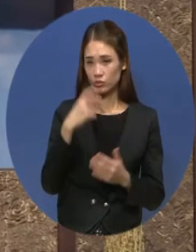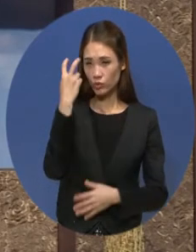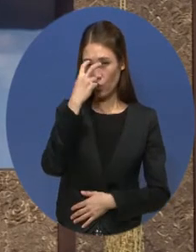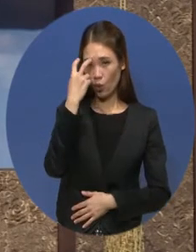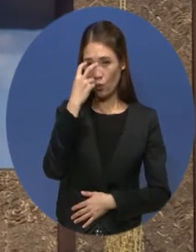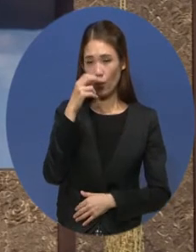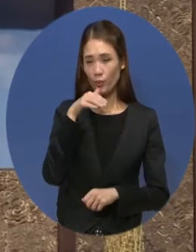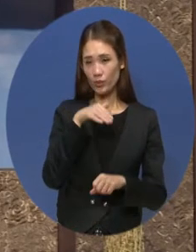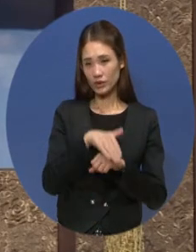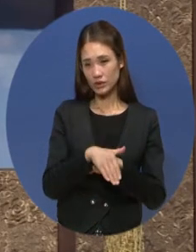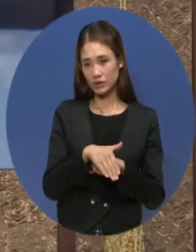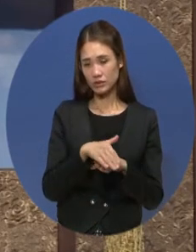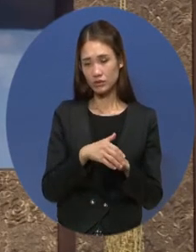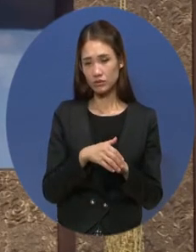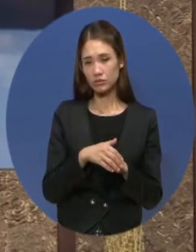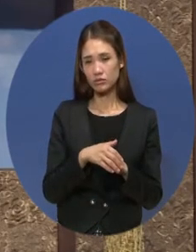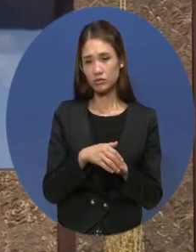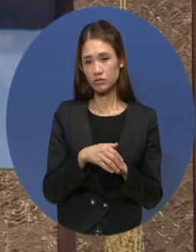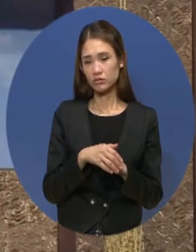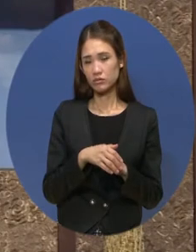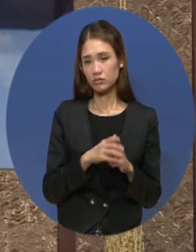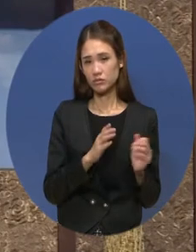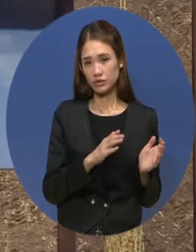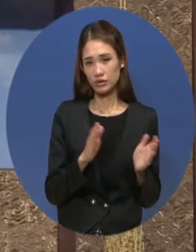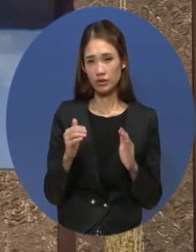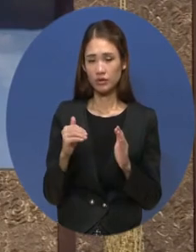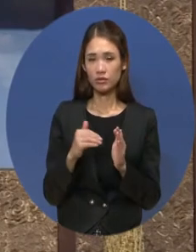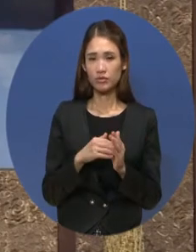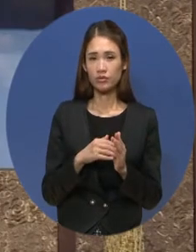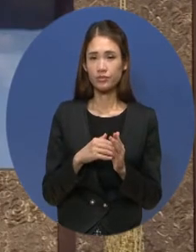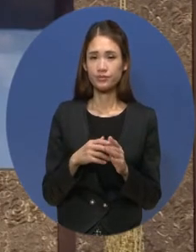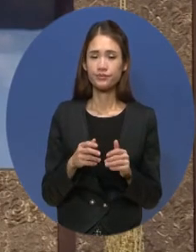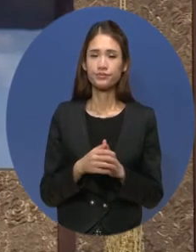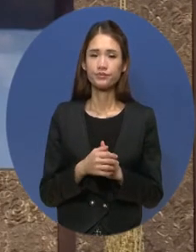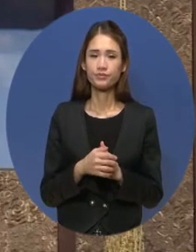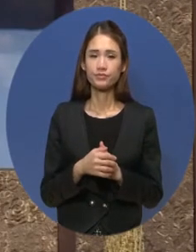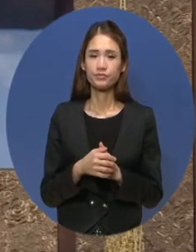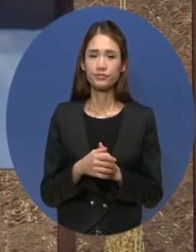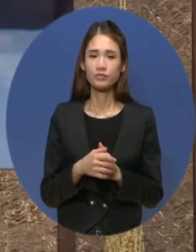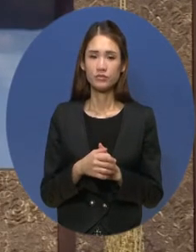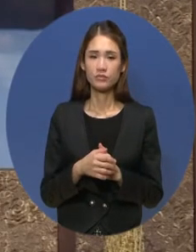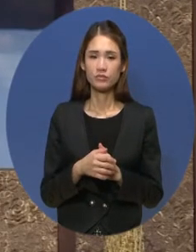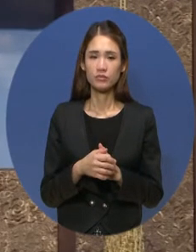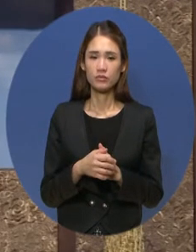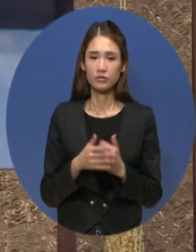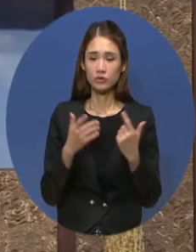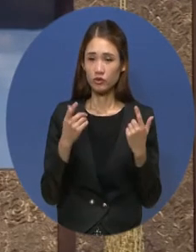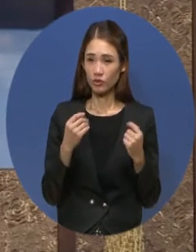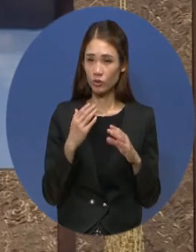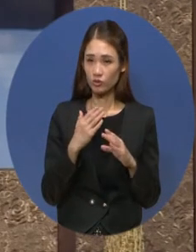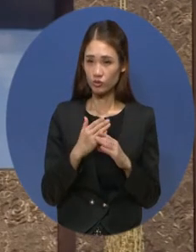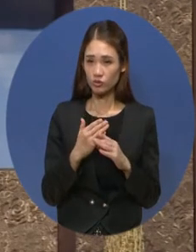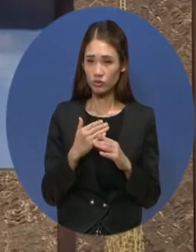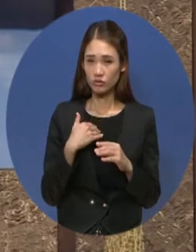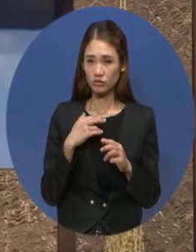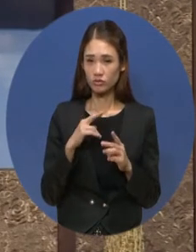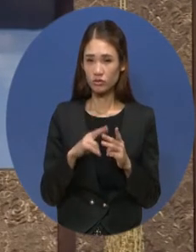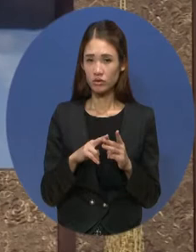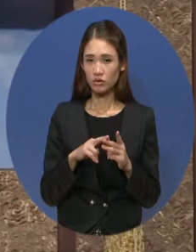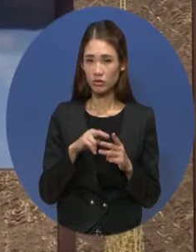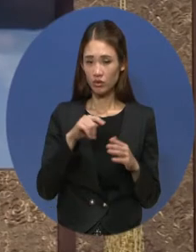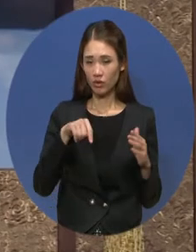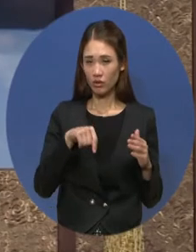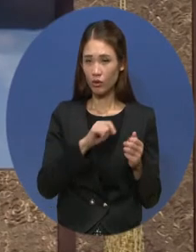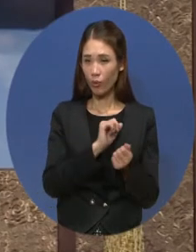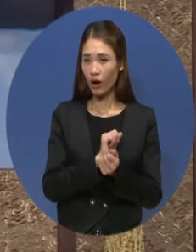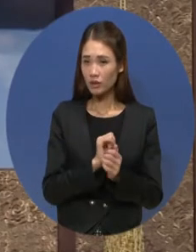긴급 떨굼 유지로 다가 어 진행이 됐었고 어 그런 와중에 저희 센터 에서 확진 자가 나온걸